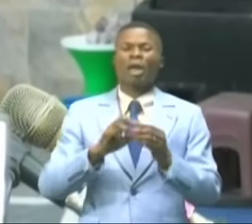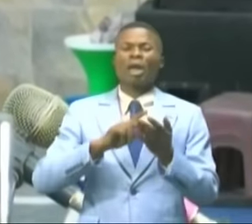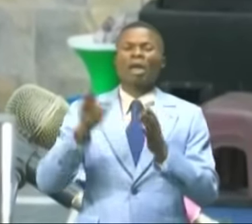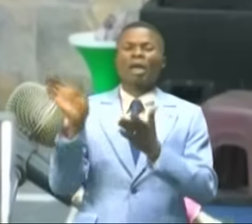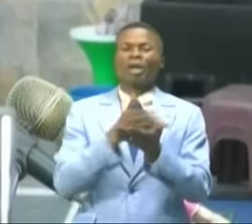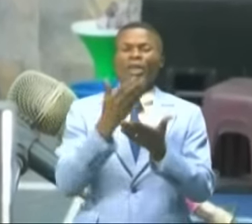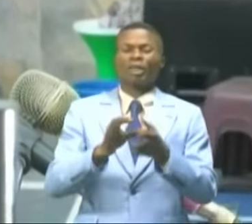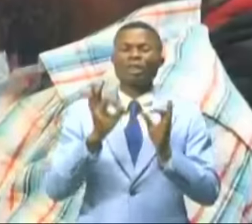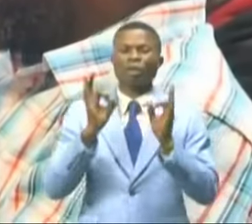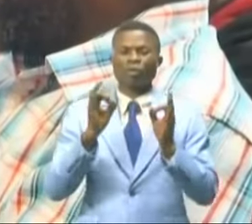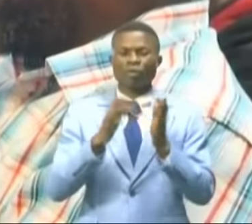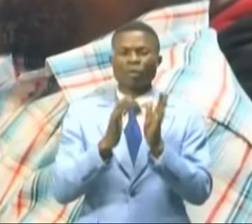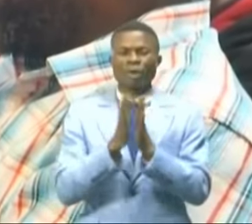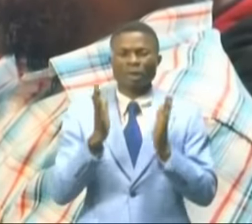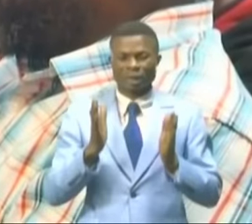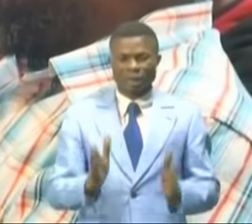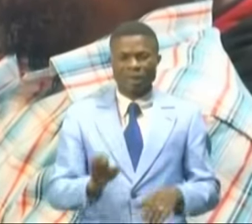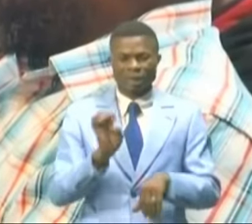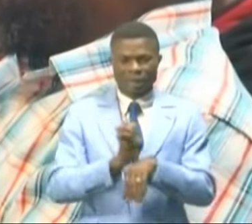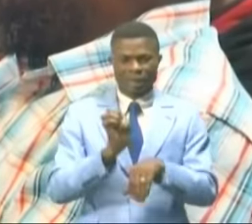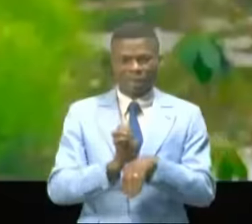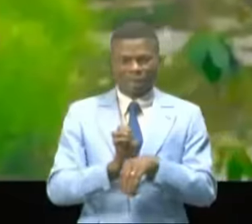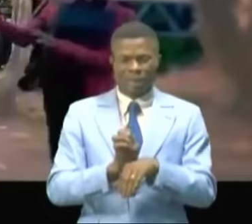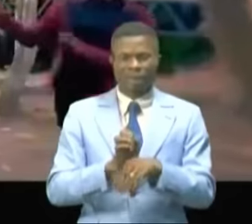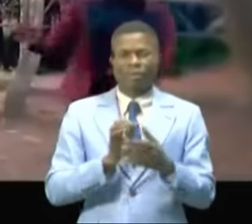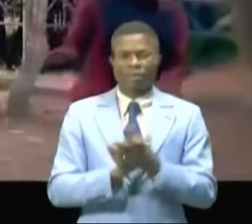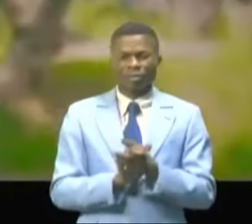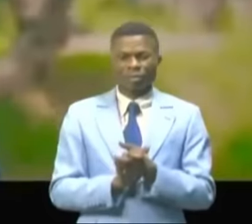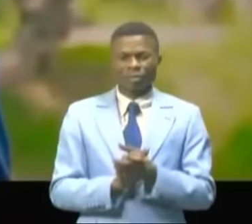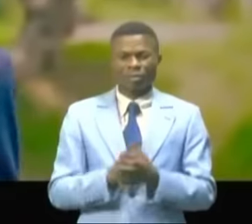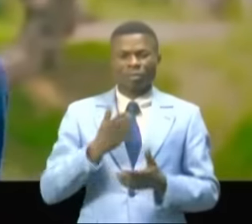la musique chrétienne qui l'a toujours porté.